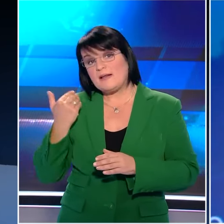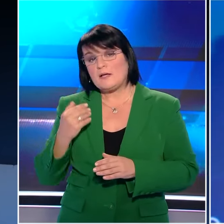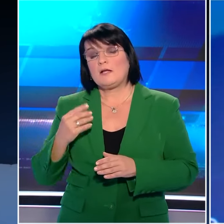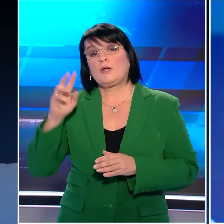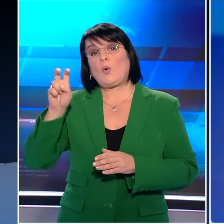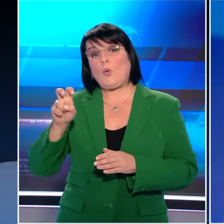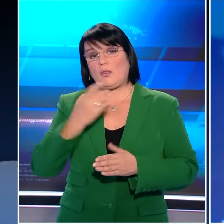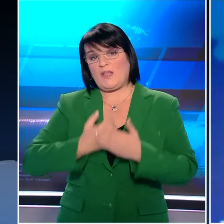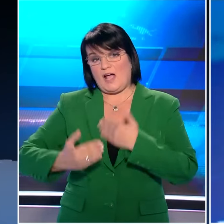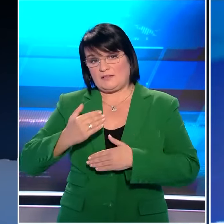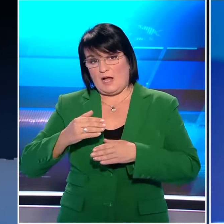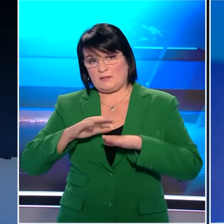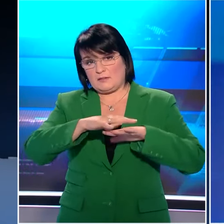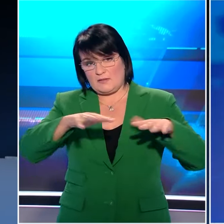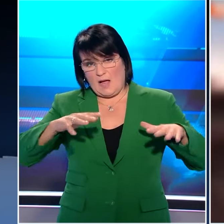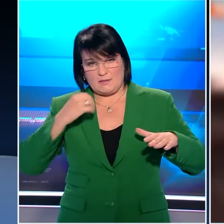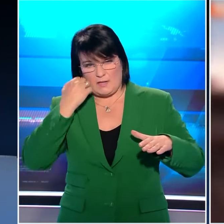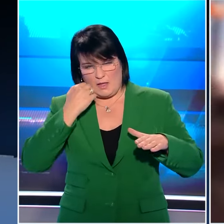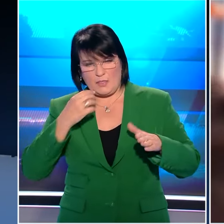αμερικανικών συμφερόντων στην Ερυθρά Θάλασσα.